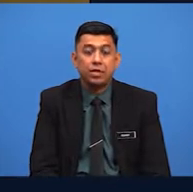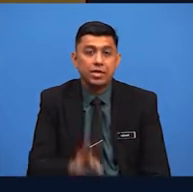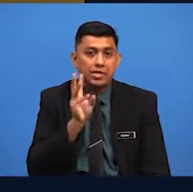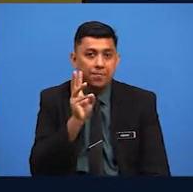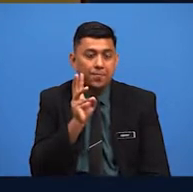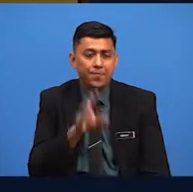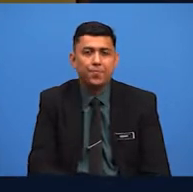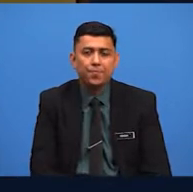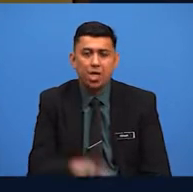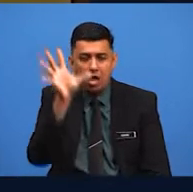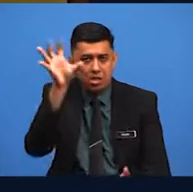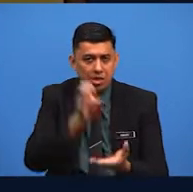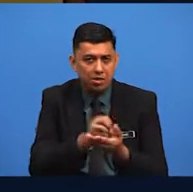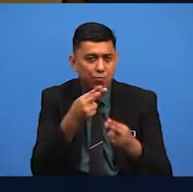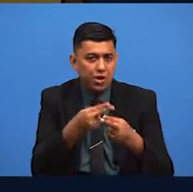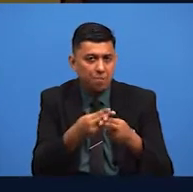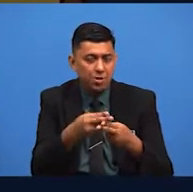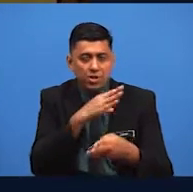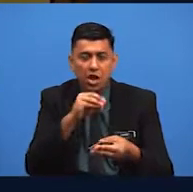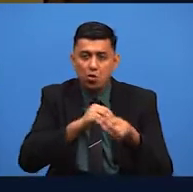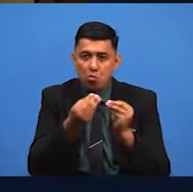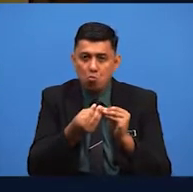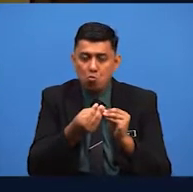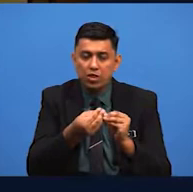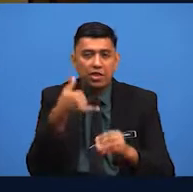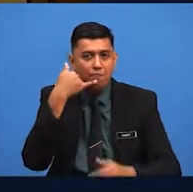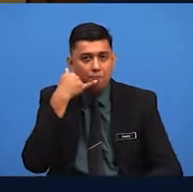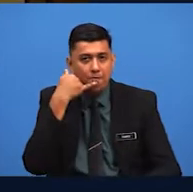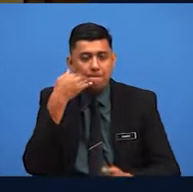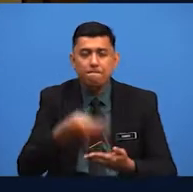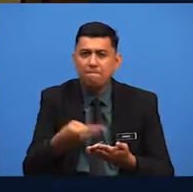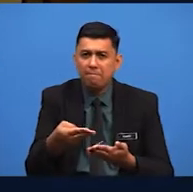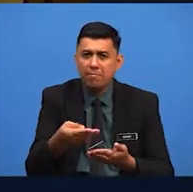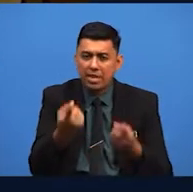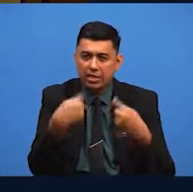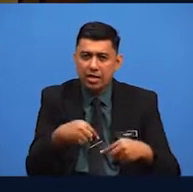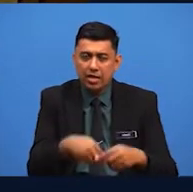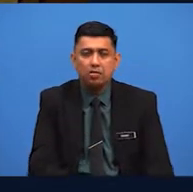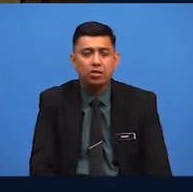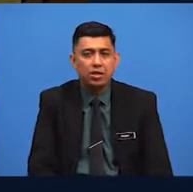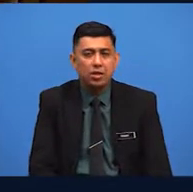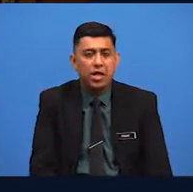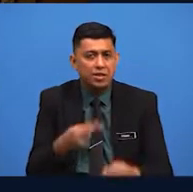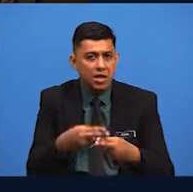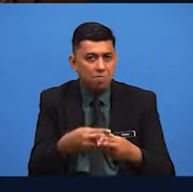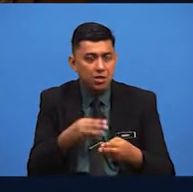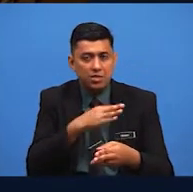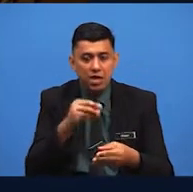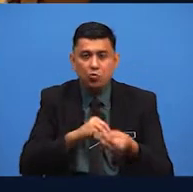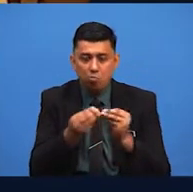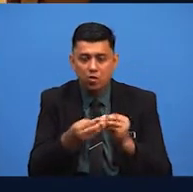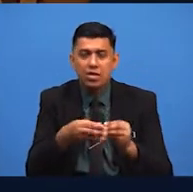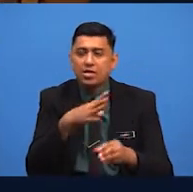Keenam, catat nama dan nombor telefon pelanggan. Nama dan nombor telefon pelanggan serta